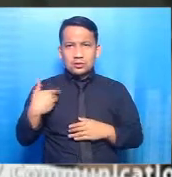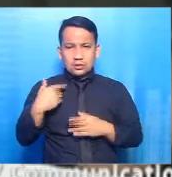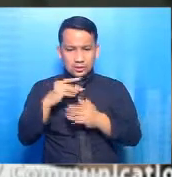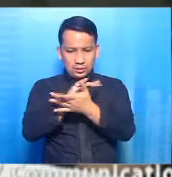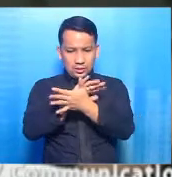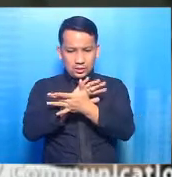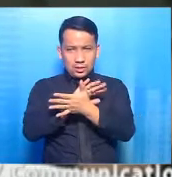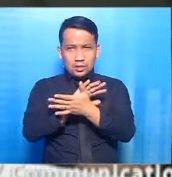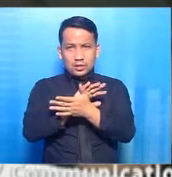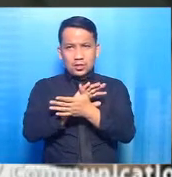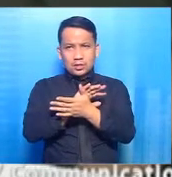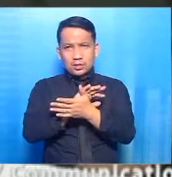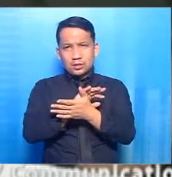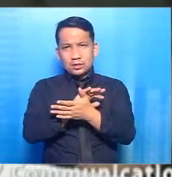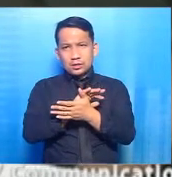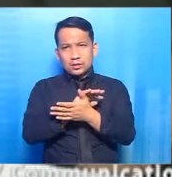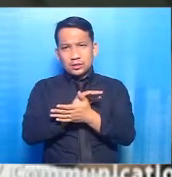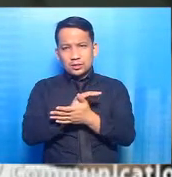COVID-19